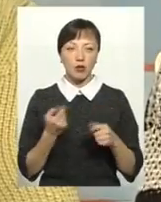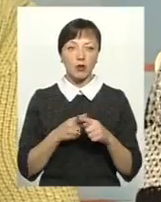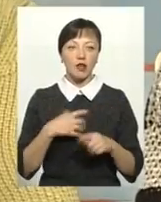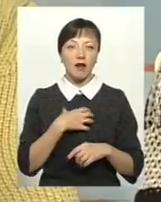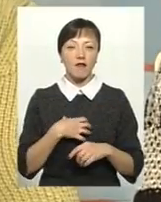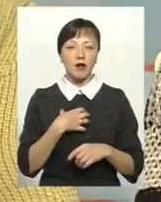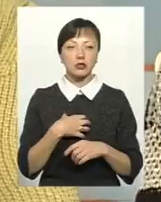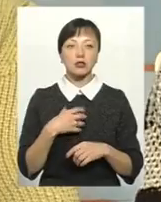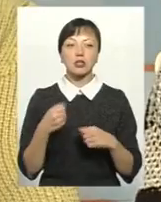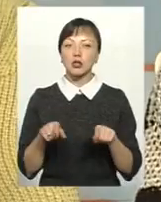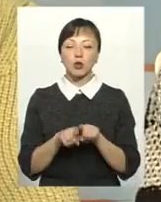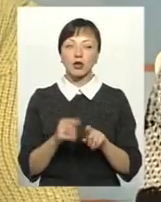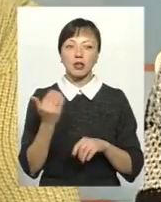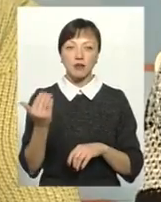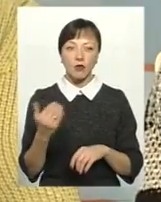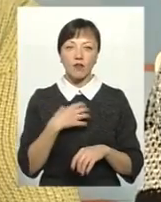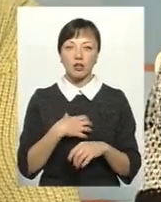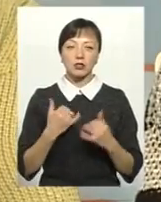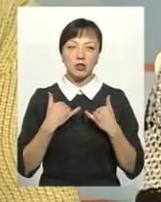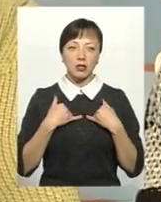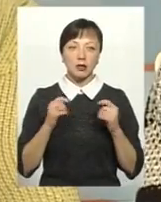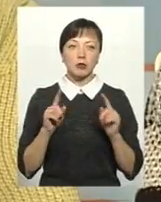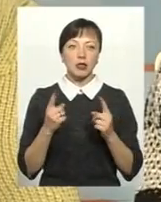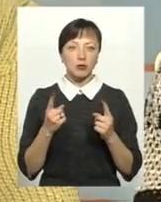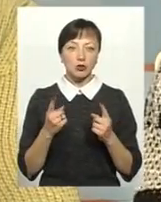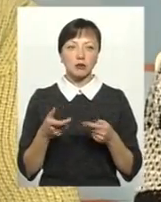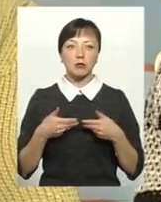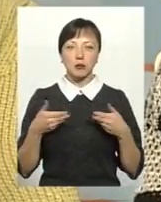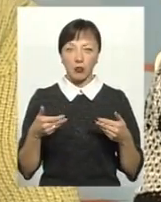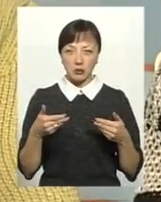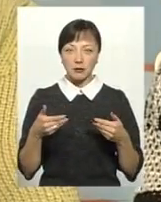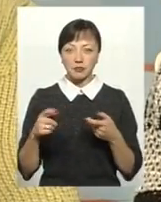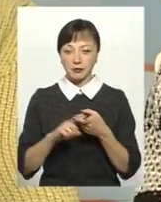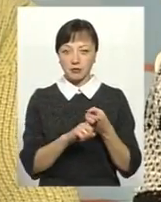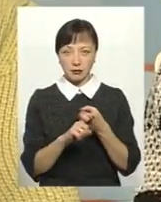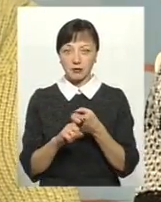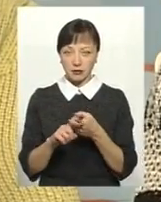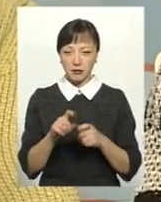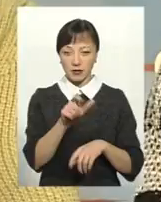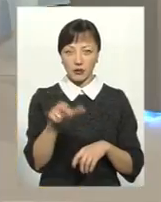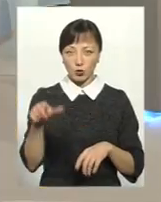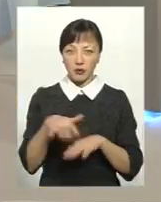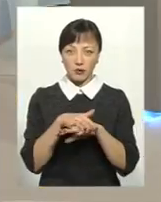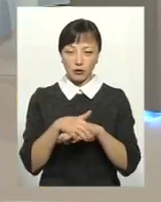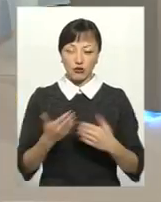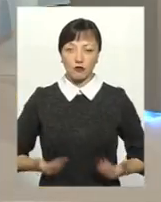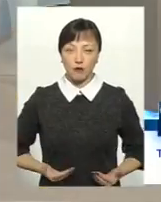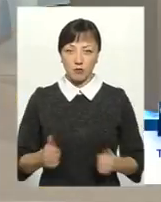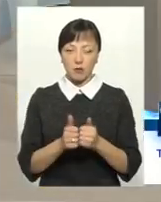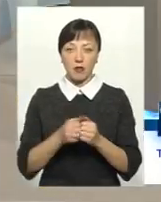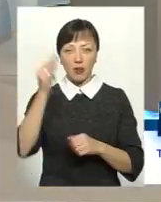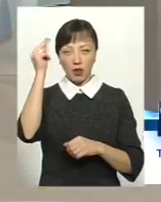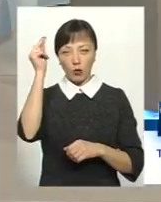важно. Важно не только для него, но важно для нас, потому что мы соприкасаемся в социуме с этими людьми. И если мы